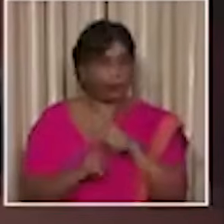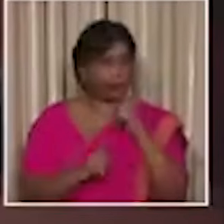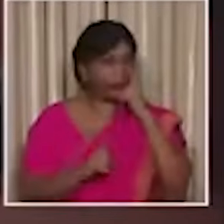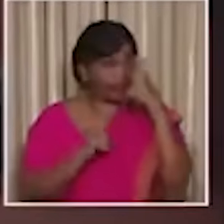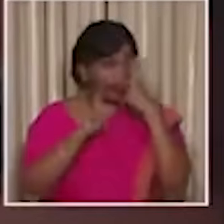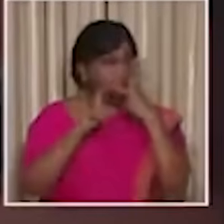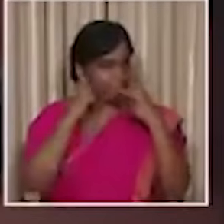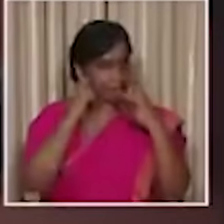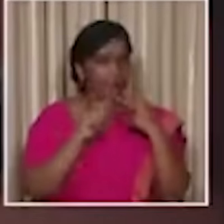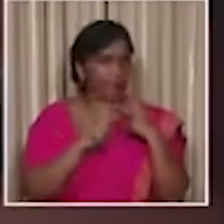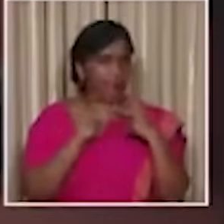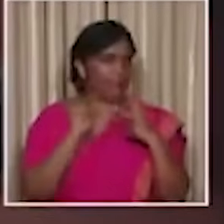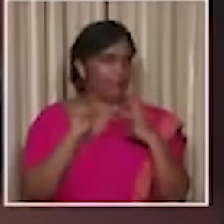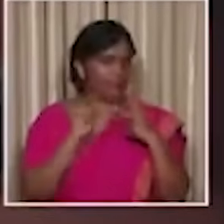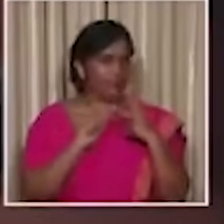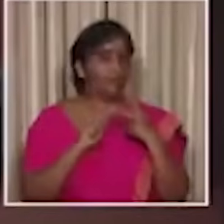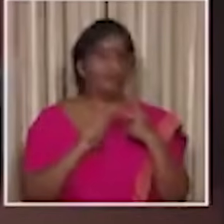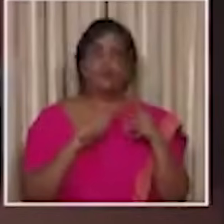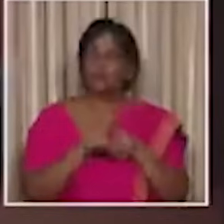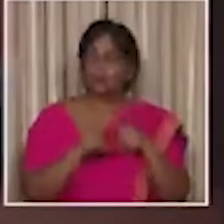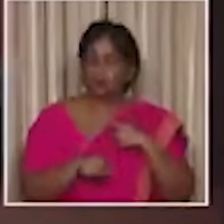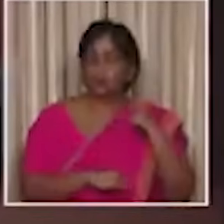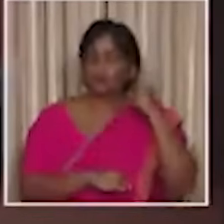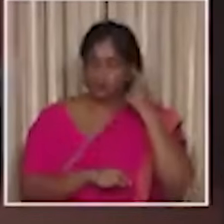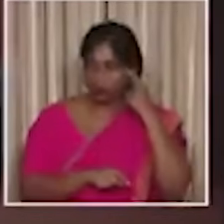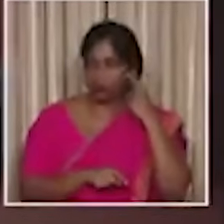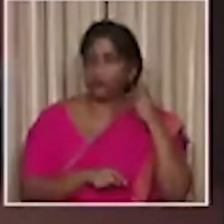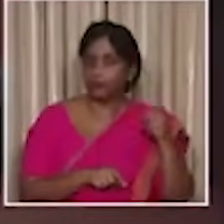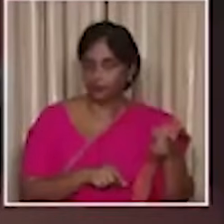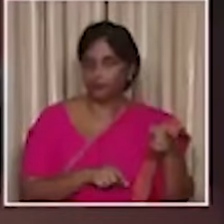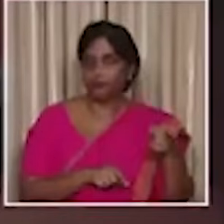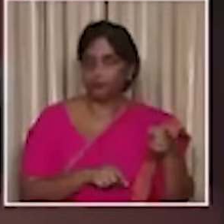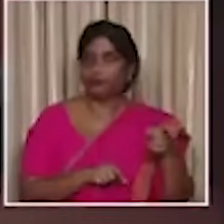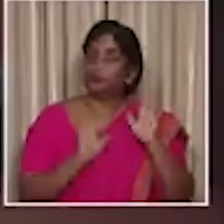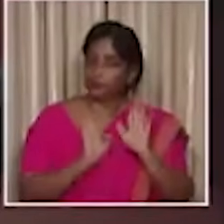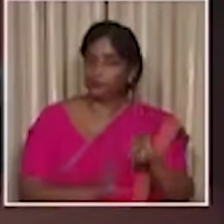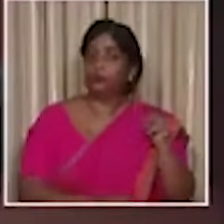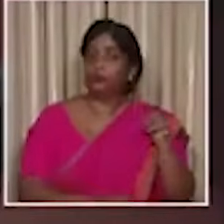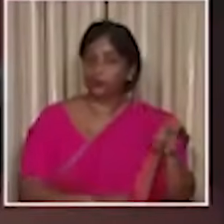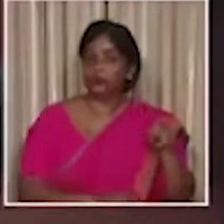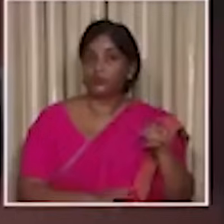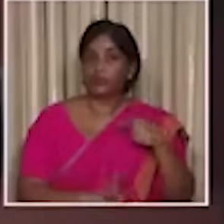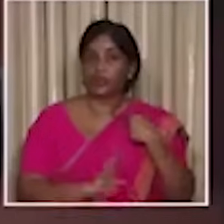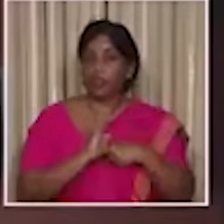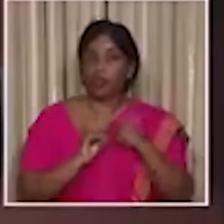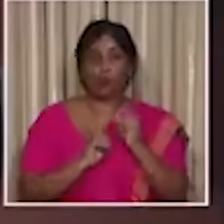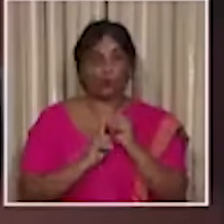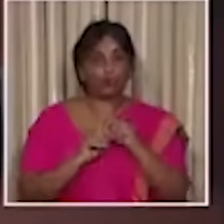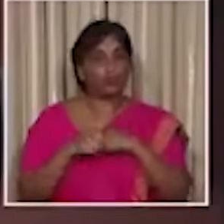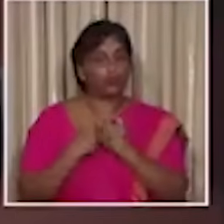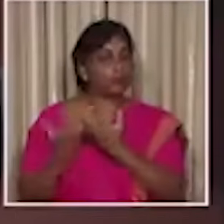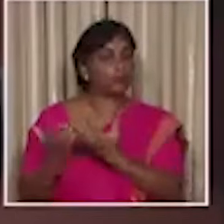කරුණ. මොකද ඒ වගේ මම දන්නවා මෙම නමුත් ඔව් ලංකා පොස්ට්පේඩ් සමාගම ලබා